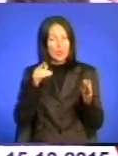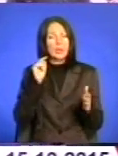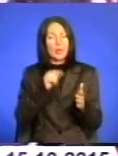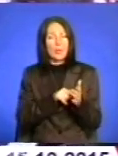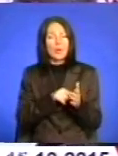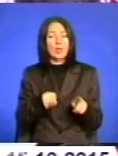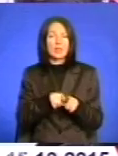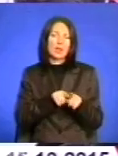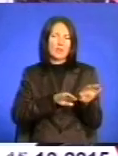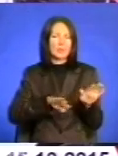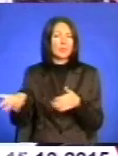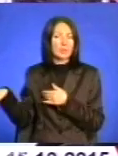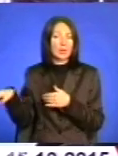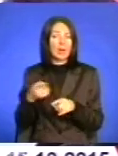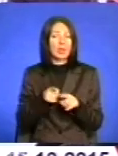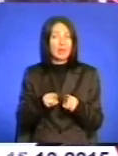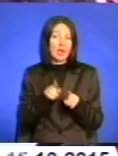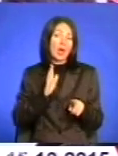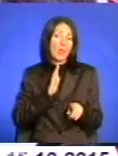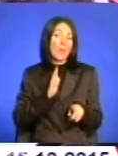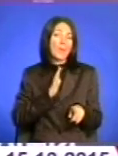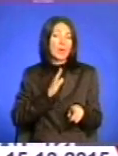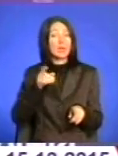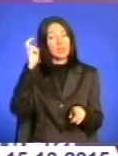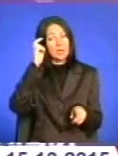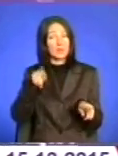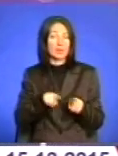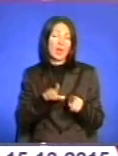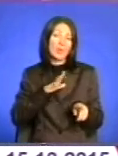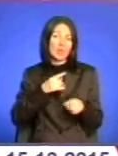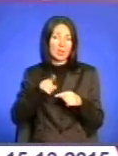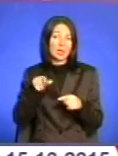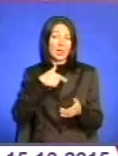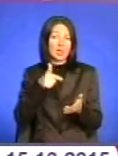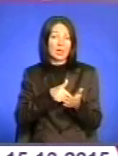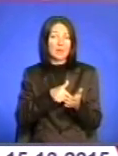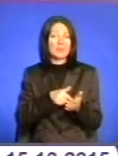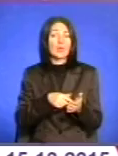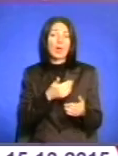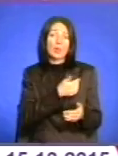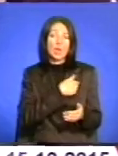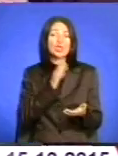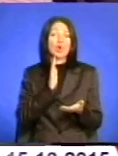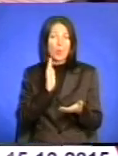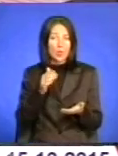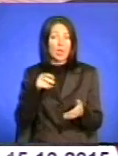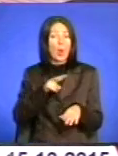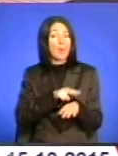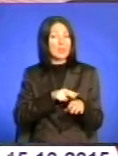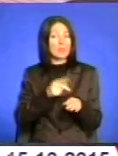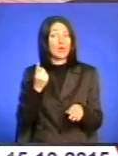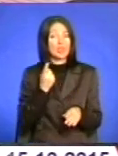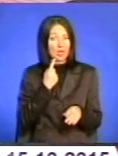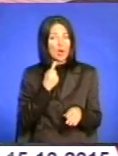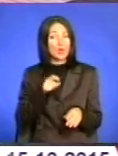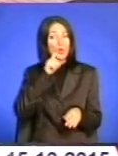они все равно отсеются. Это было в Києві, це було в інших містах. Охочих стати поліцейськими чекають в українському домі «Перемога»